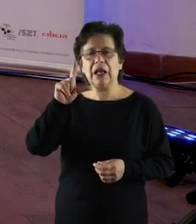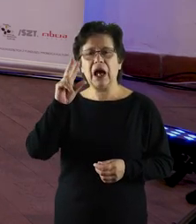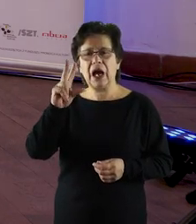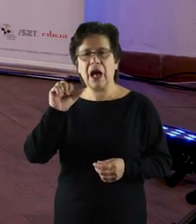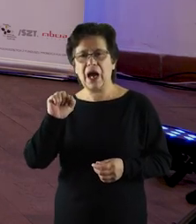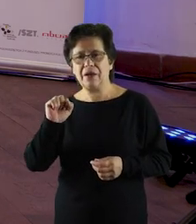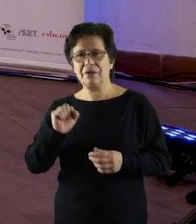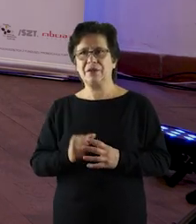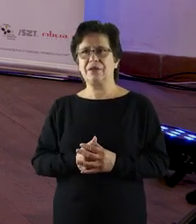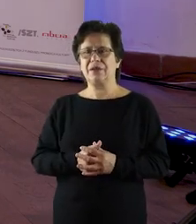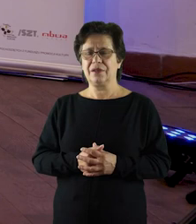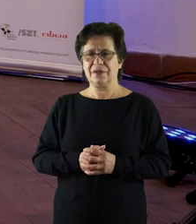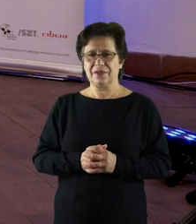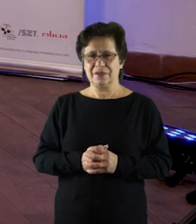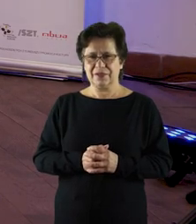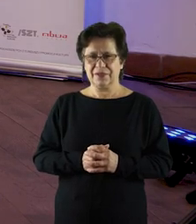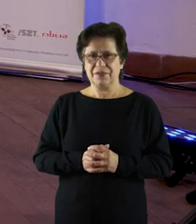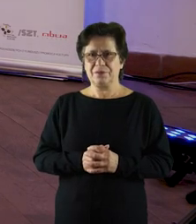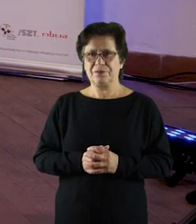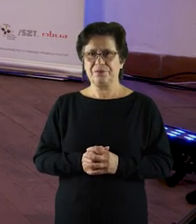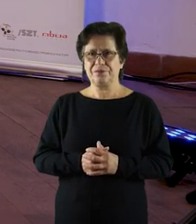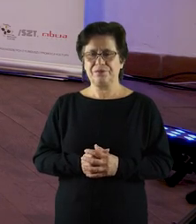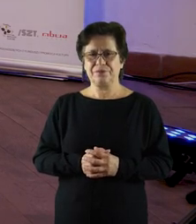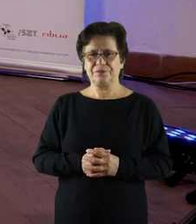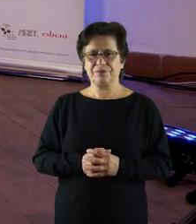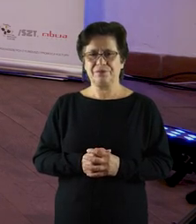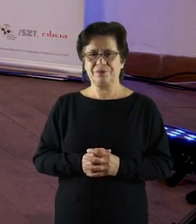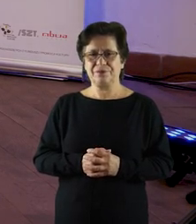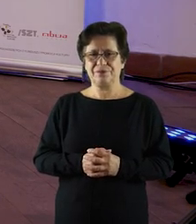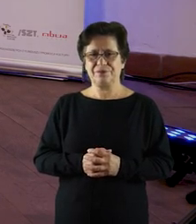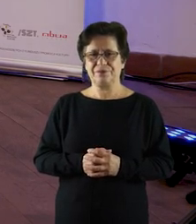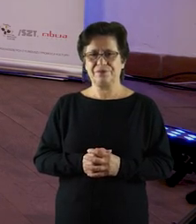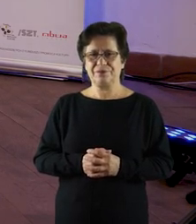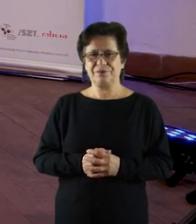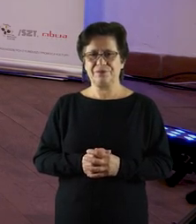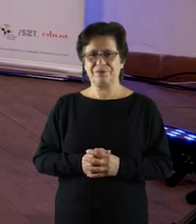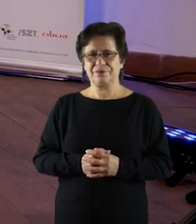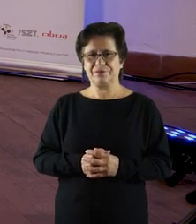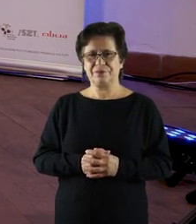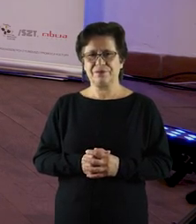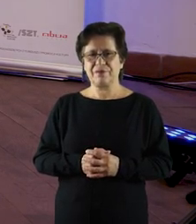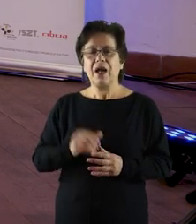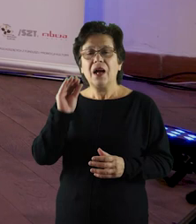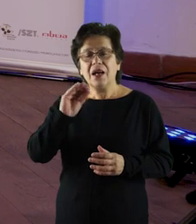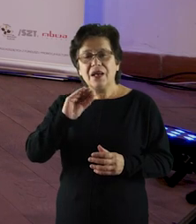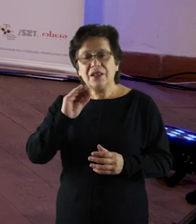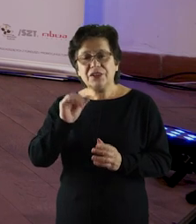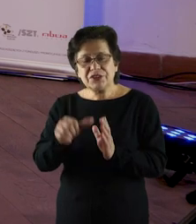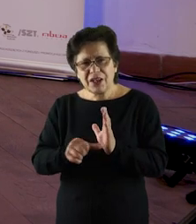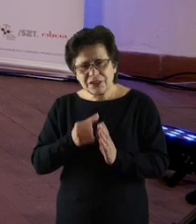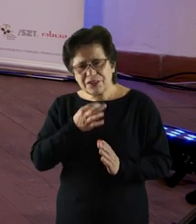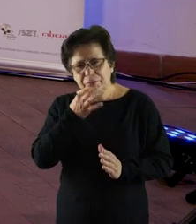raz? Lilianka, tak? O, jak fajnie. Jeszcze raz